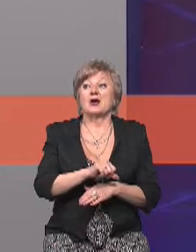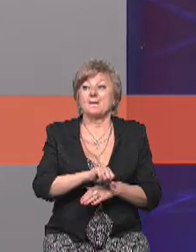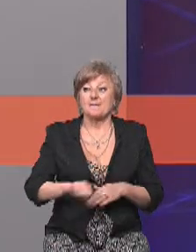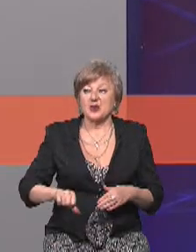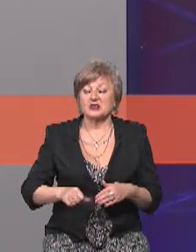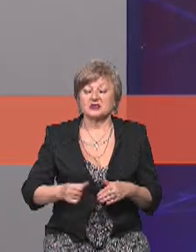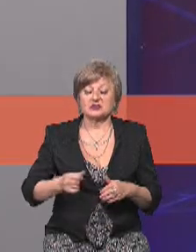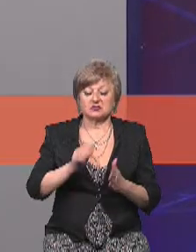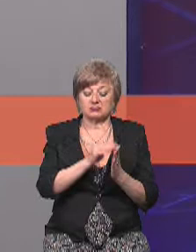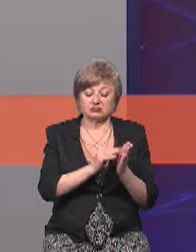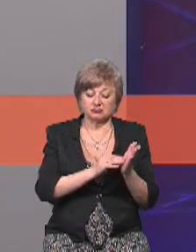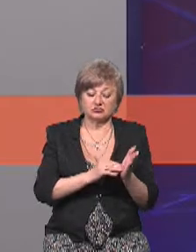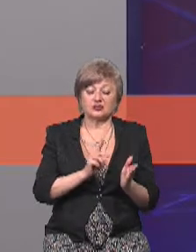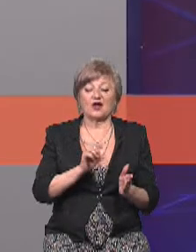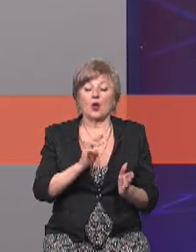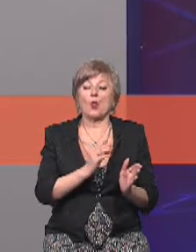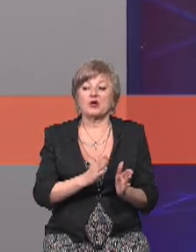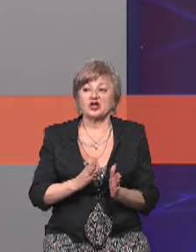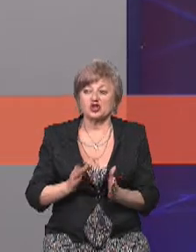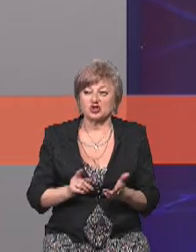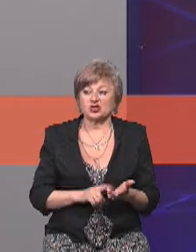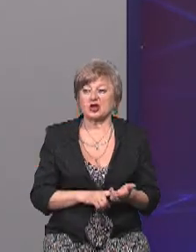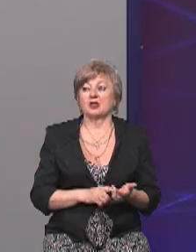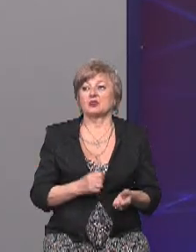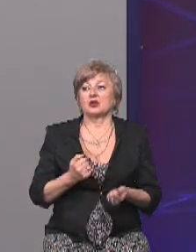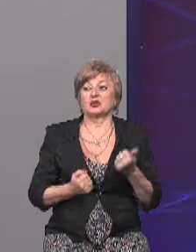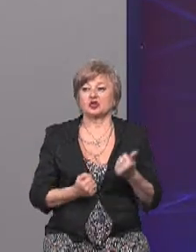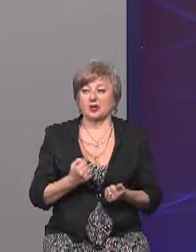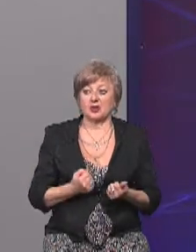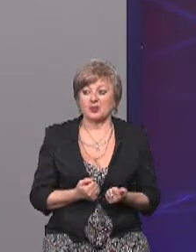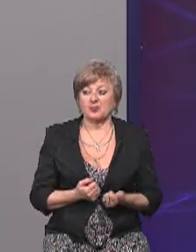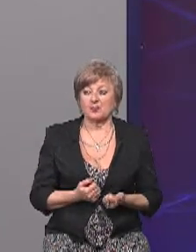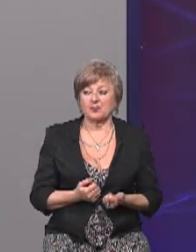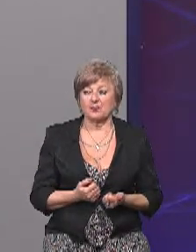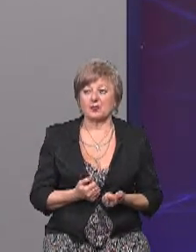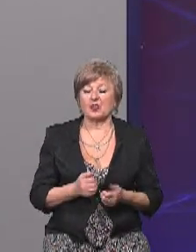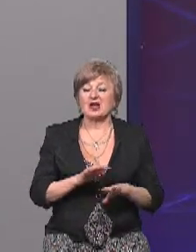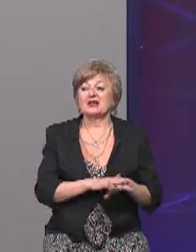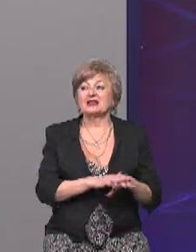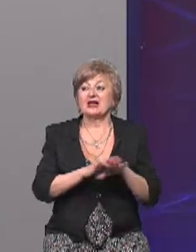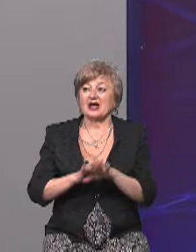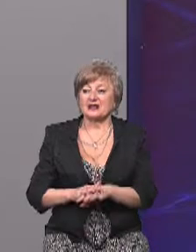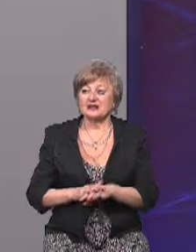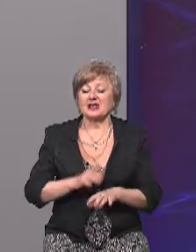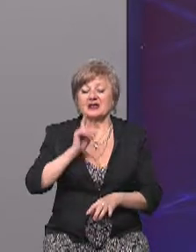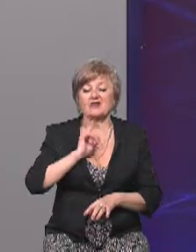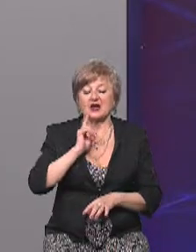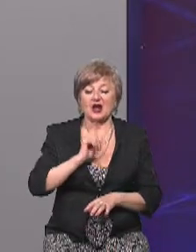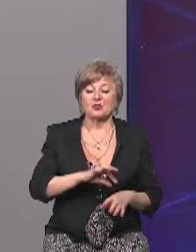всі дані, в якому режимі завозиться транспортний засіб, транзит, тимчасове